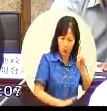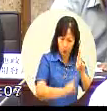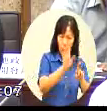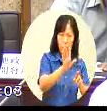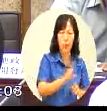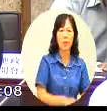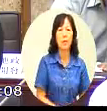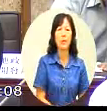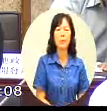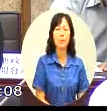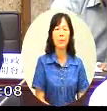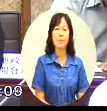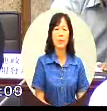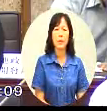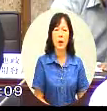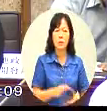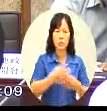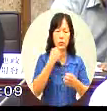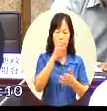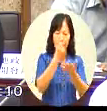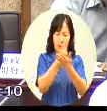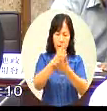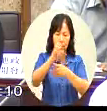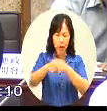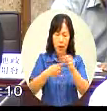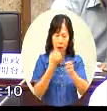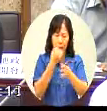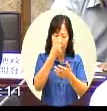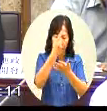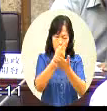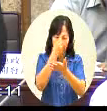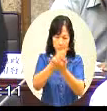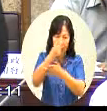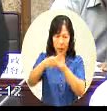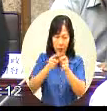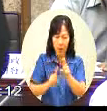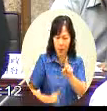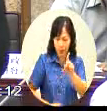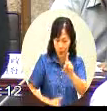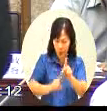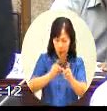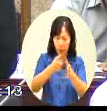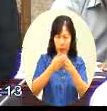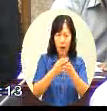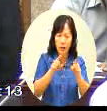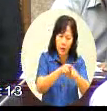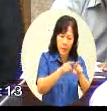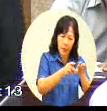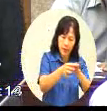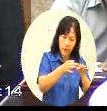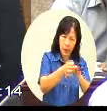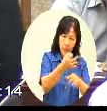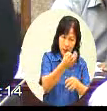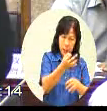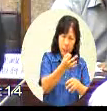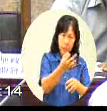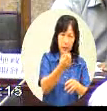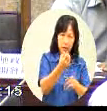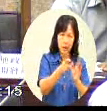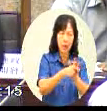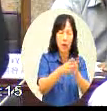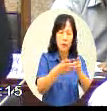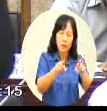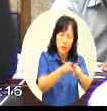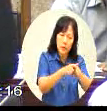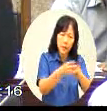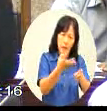市价要买那个公告限值要逐年正常的一个市价。 一般正常交易价格不是市价